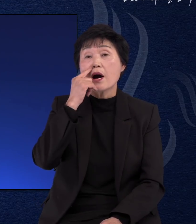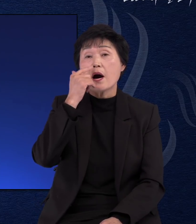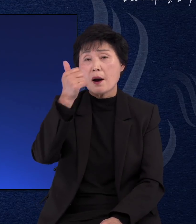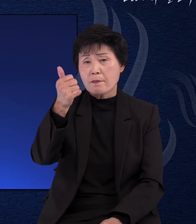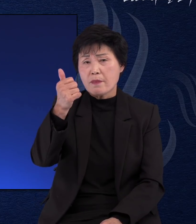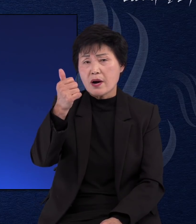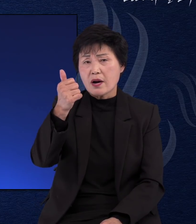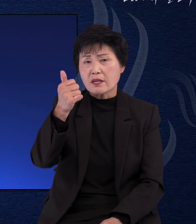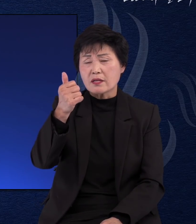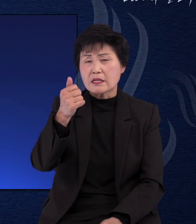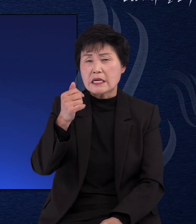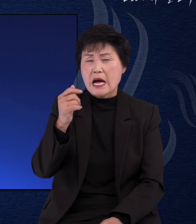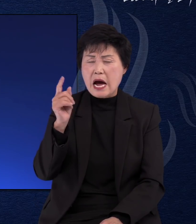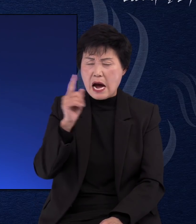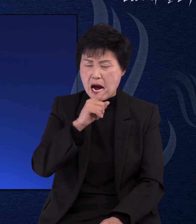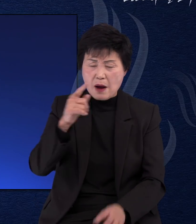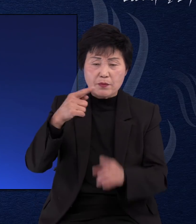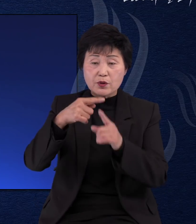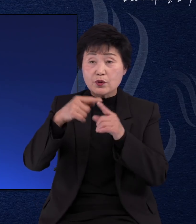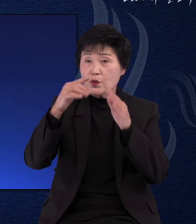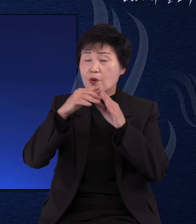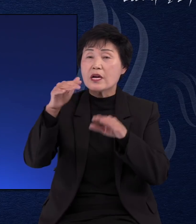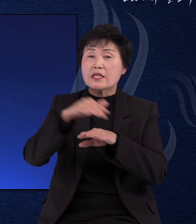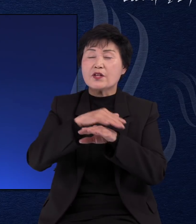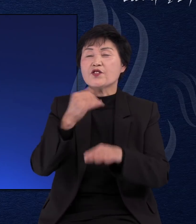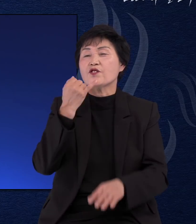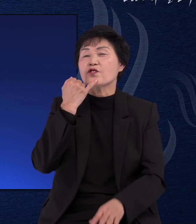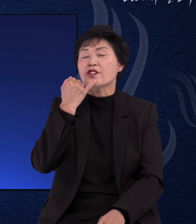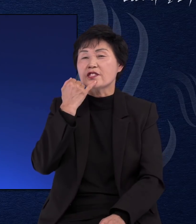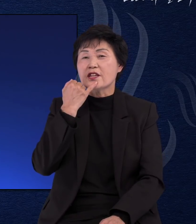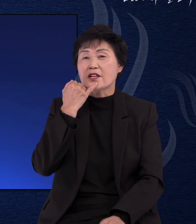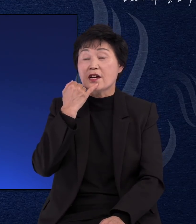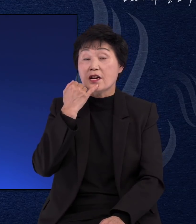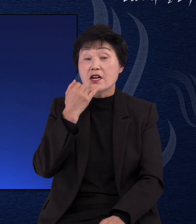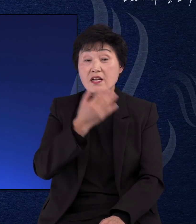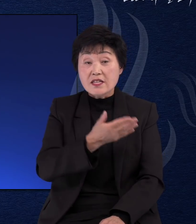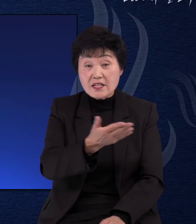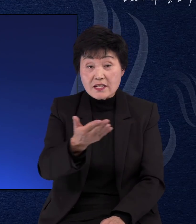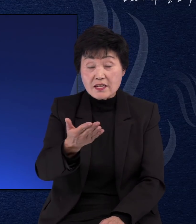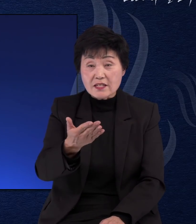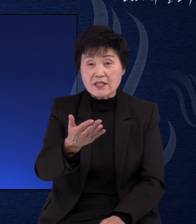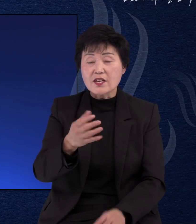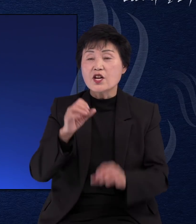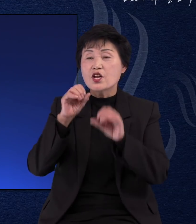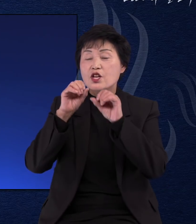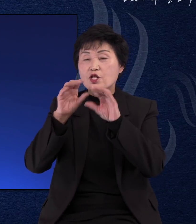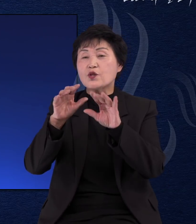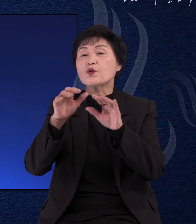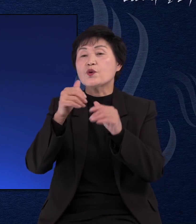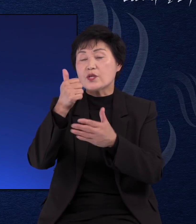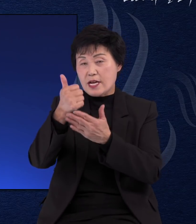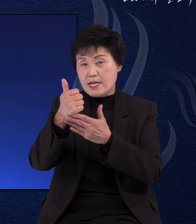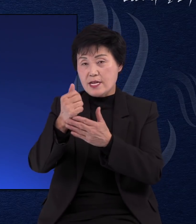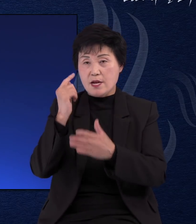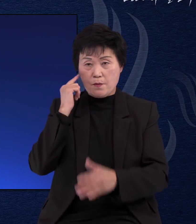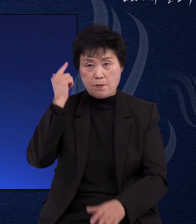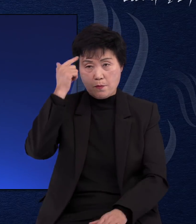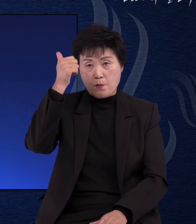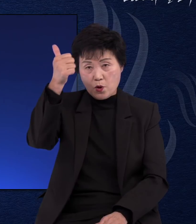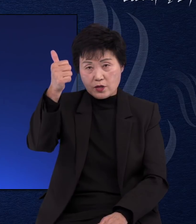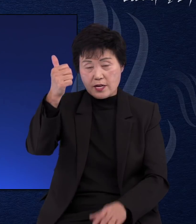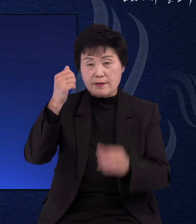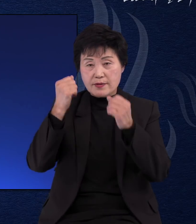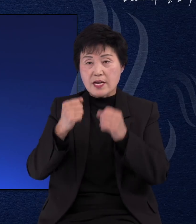교회 다녀도 괜찮다. 너네들은 어릴 적부터 말씀 교육 잘 받아야 되니까 전도사님도 있고 목사님 있는 큰 교회로 다음 주부터 가기로